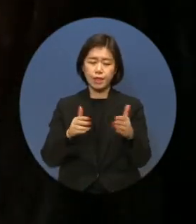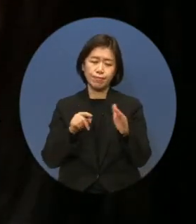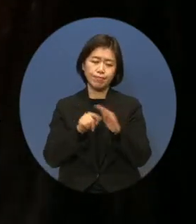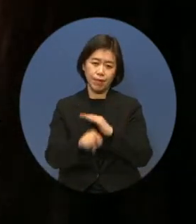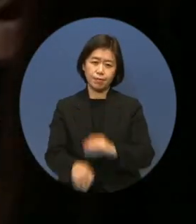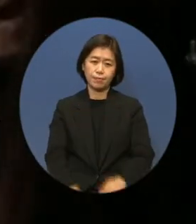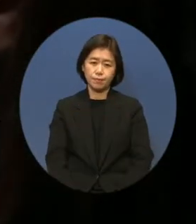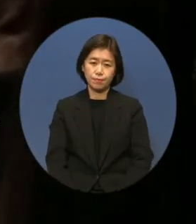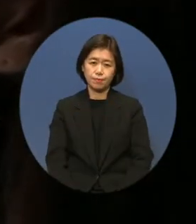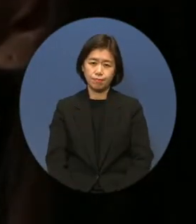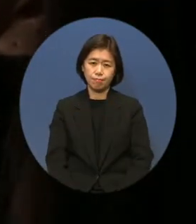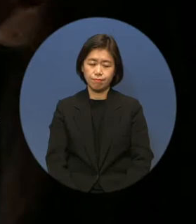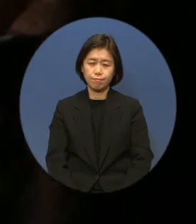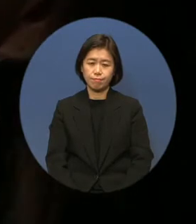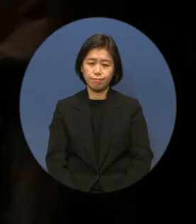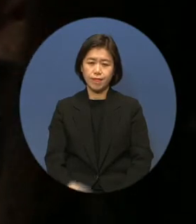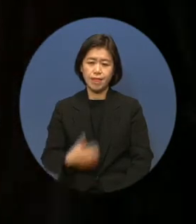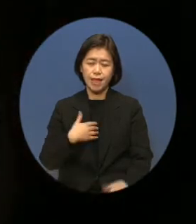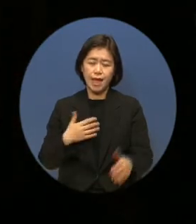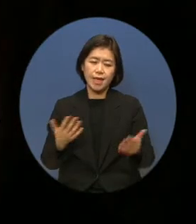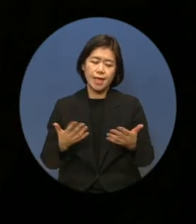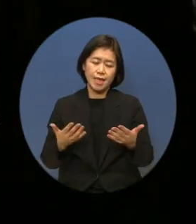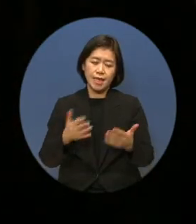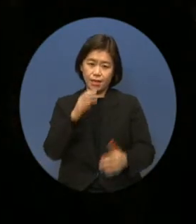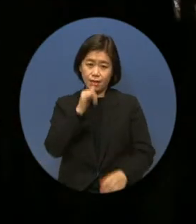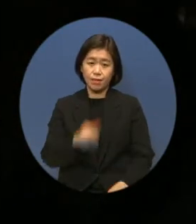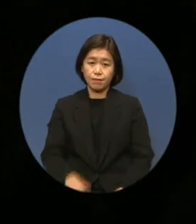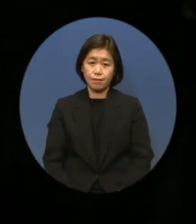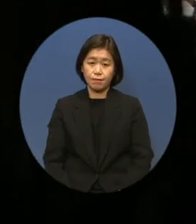들어가서 이제 업무를 또 봐야죠. 되게